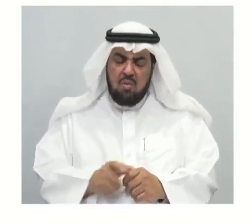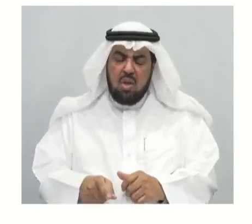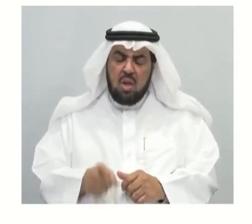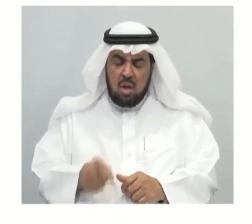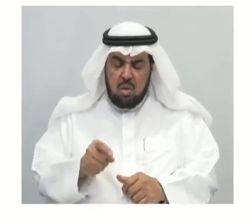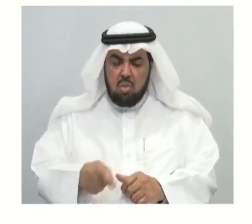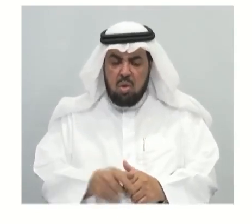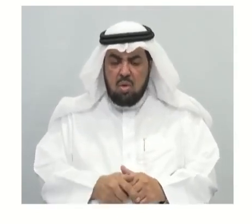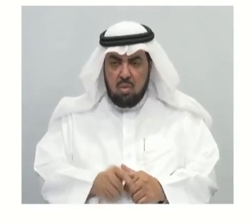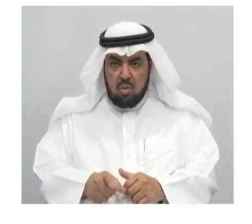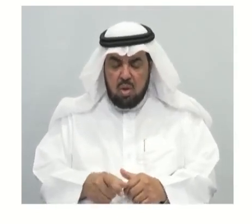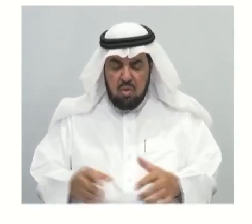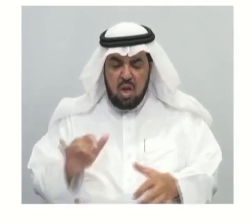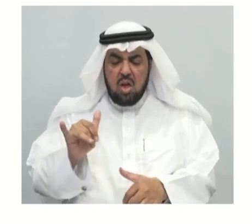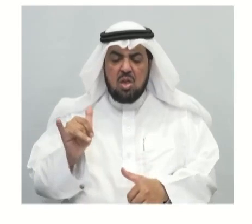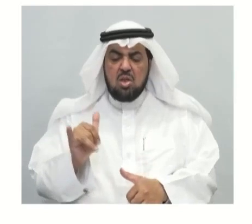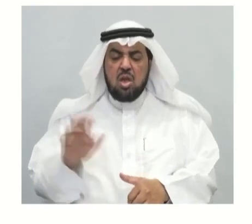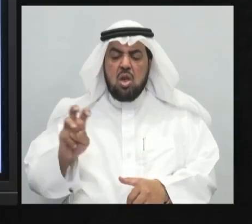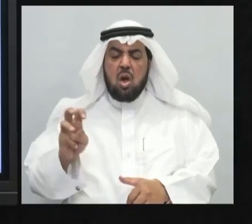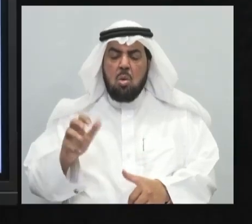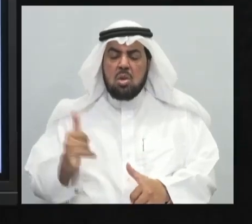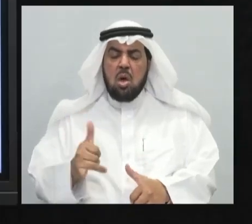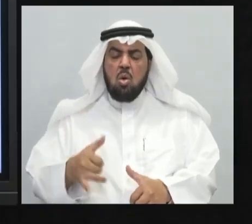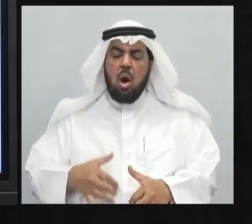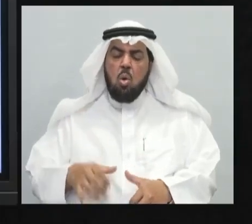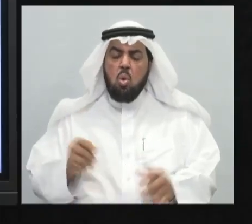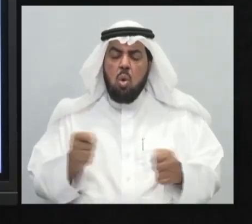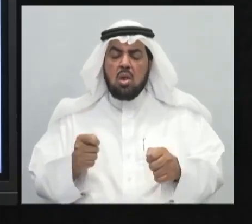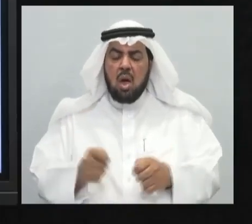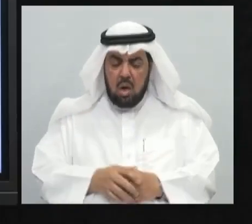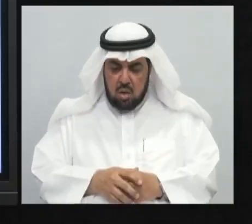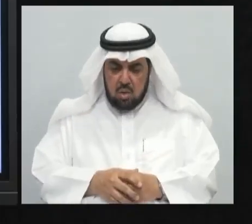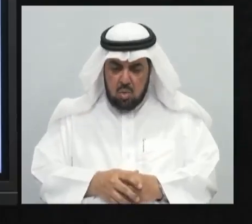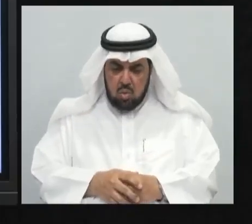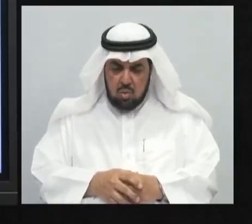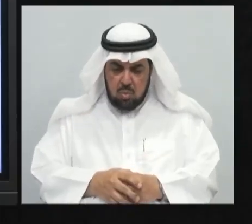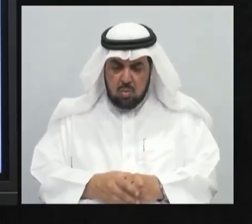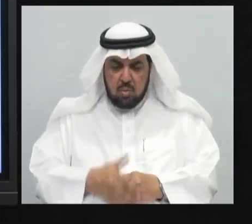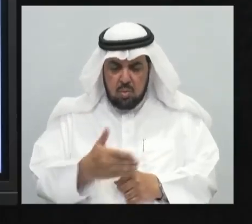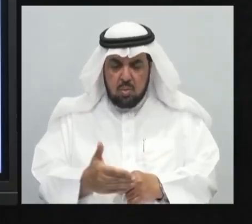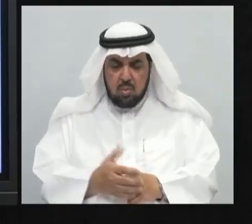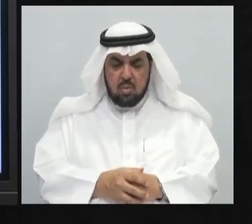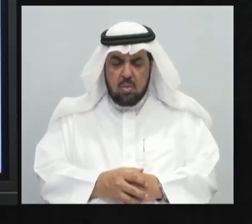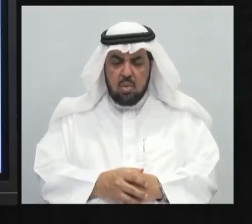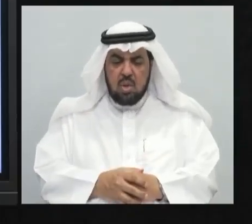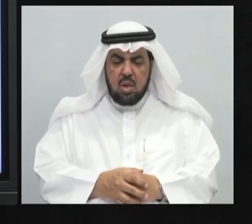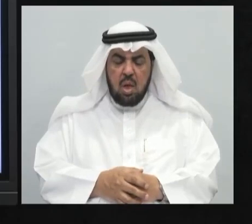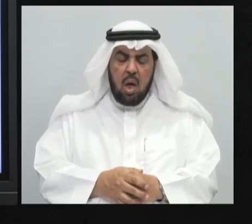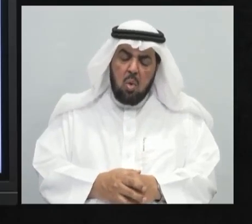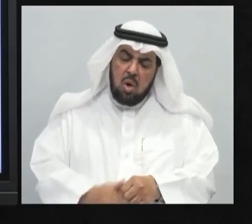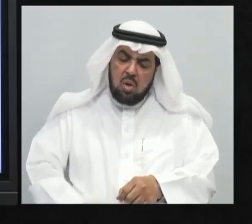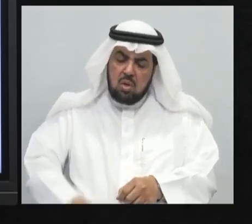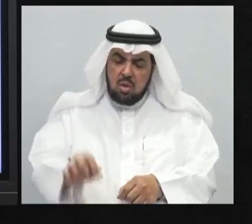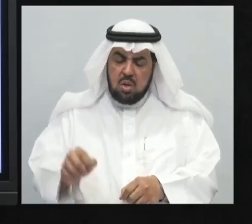الموجوده في الشركه او في المؤسسه او في الهيئه او في الوزاره ونقوم بعد فحص هذه المشكلات في